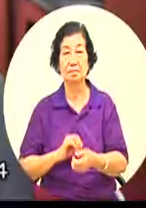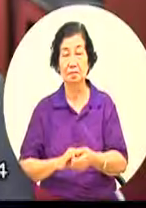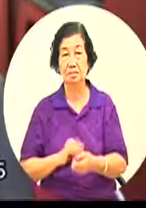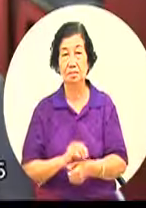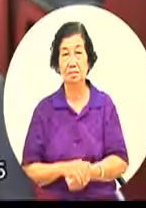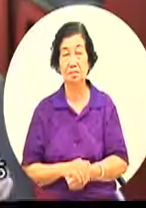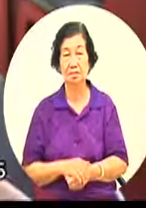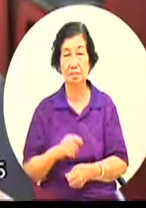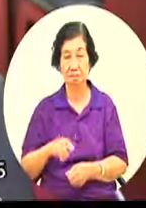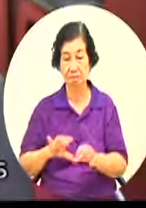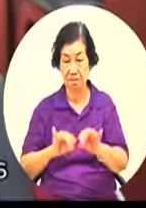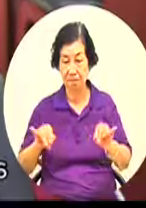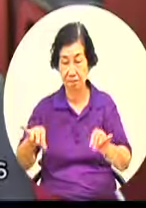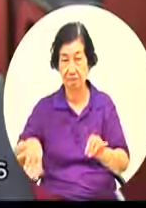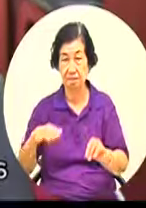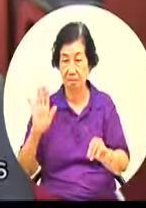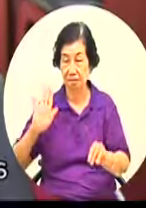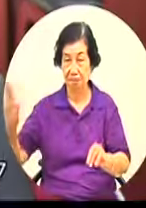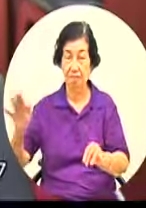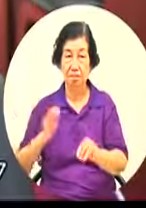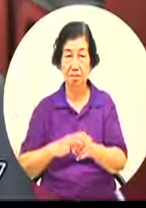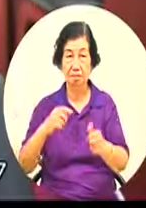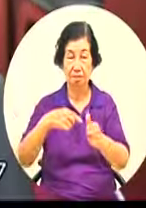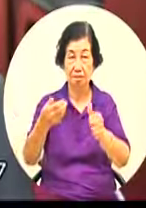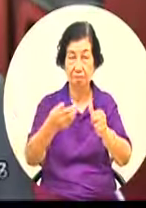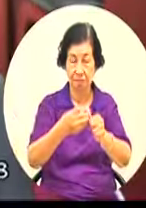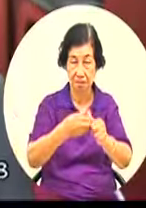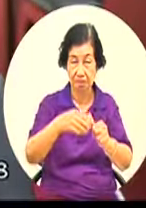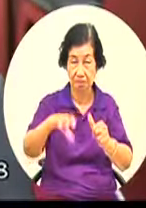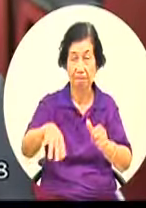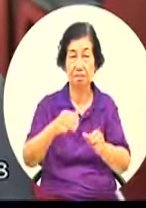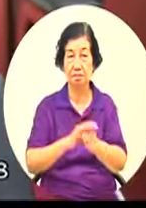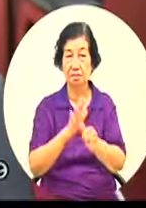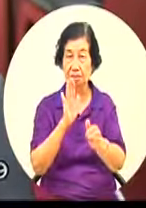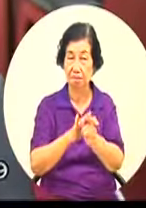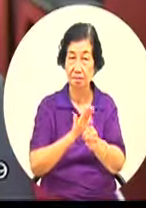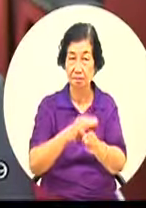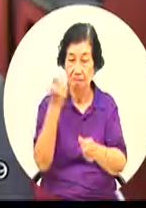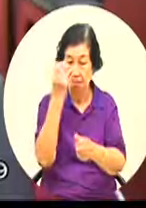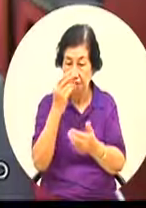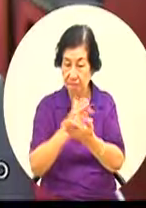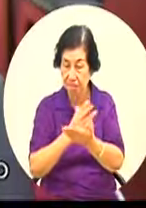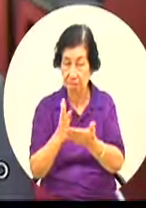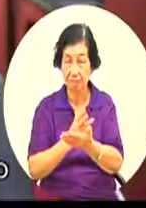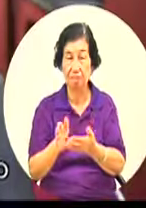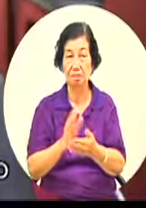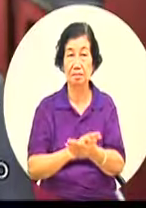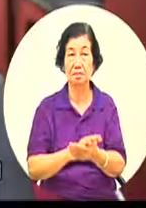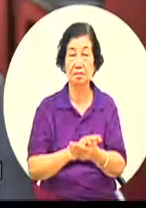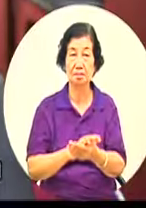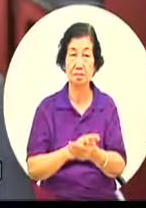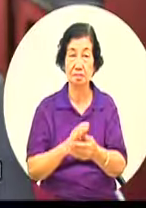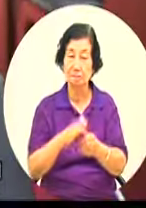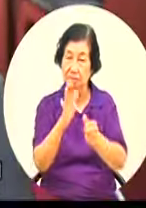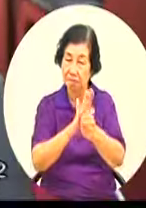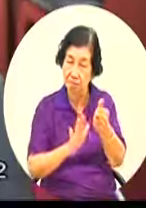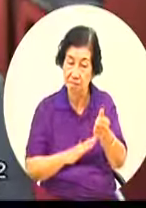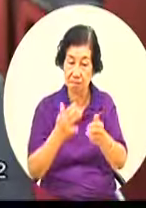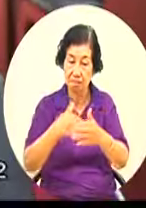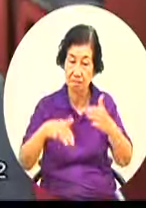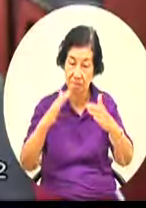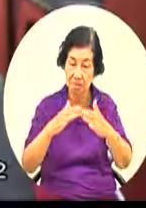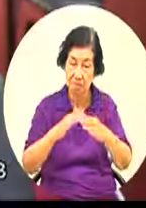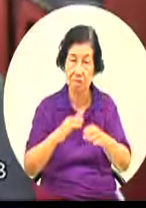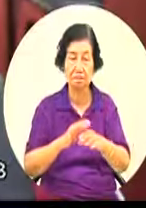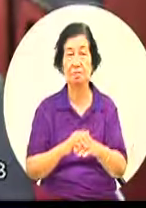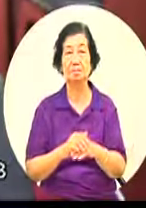教育局的，所以拜托教育局帮忙评估看看哦。因为我不想要影响到学校啊，影响到以后的